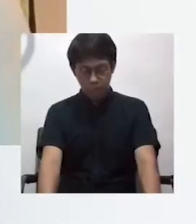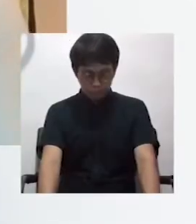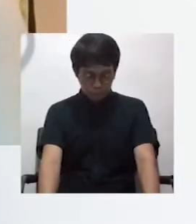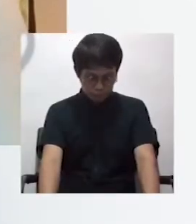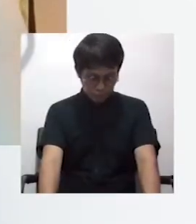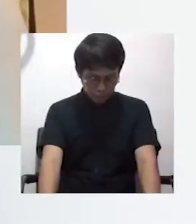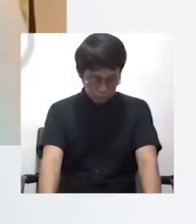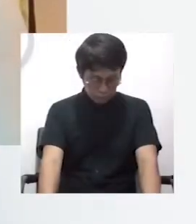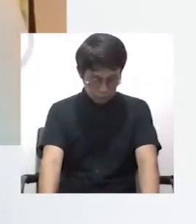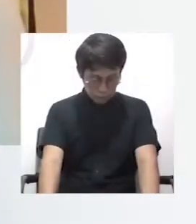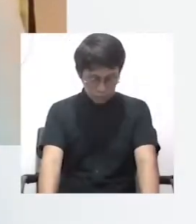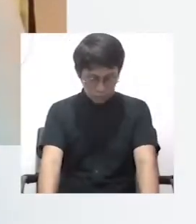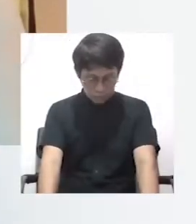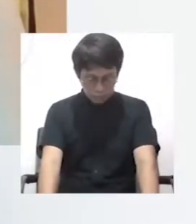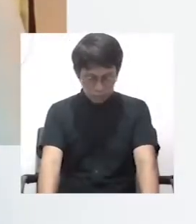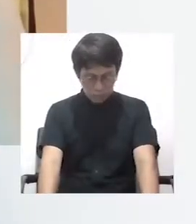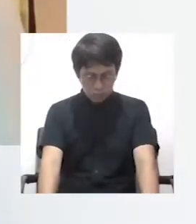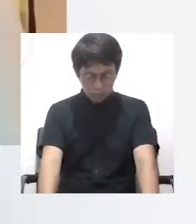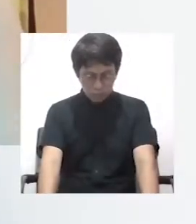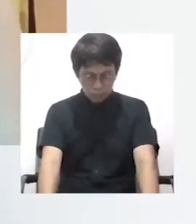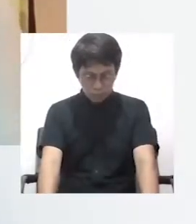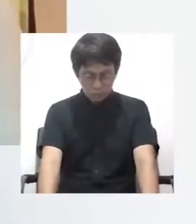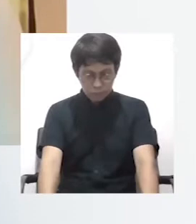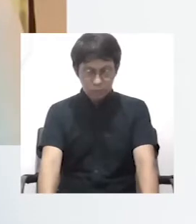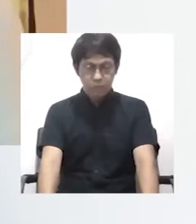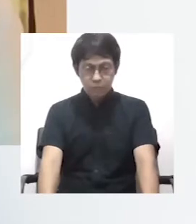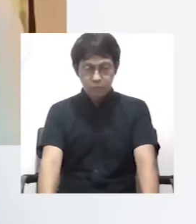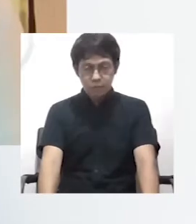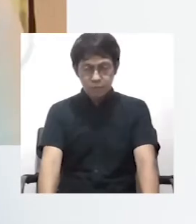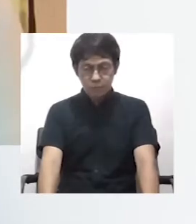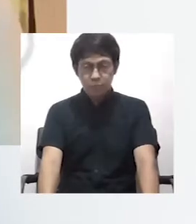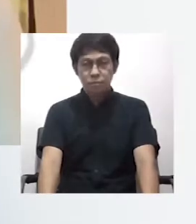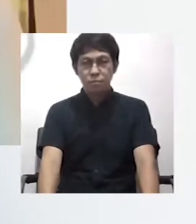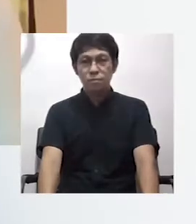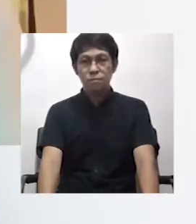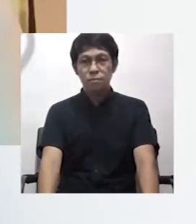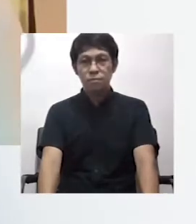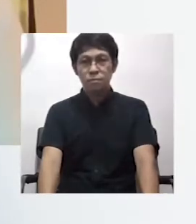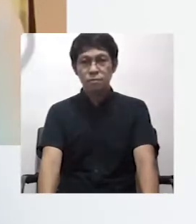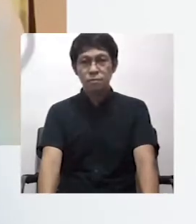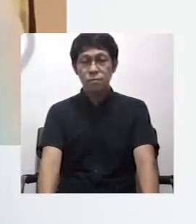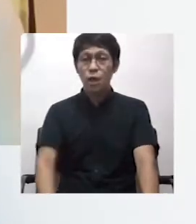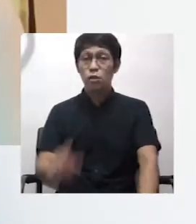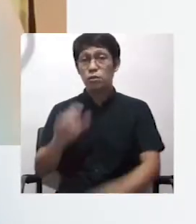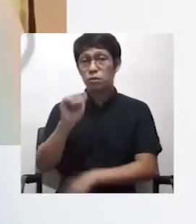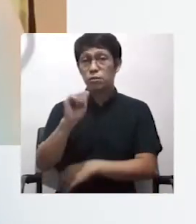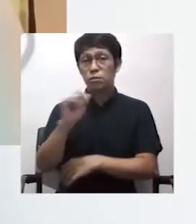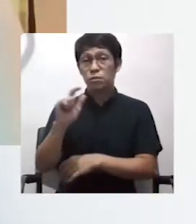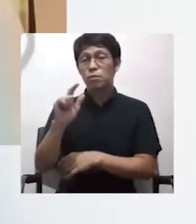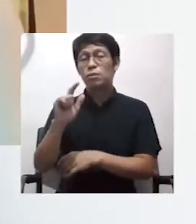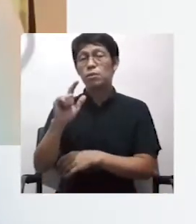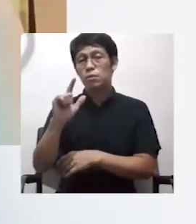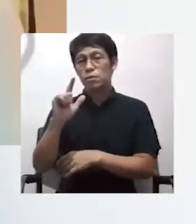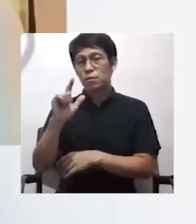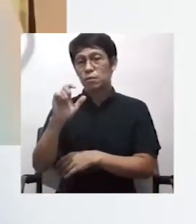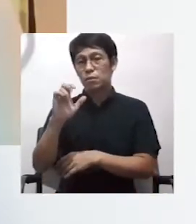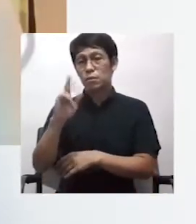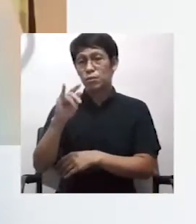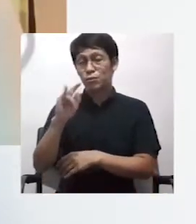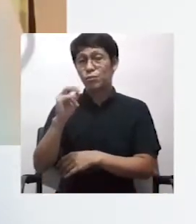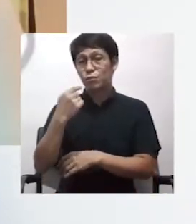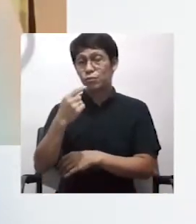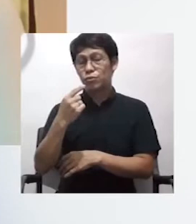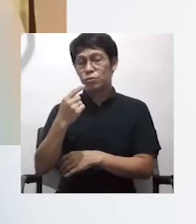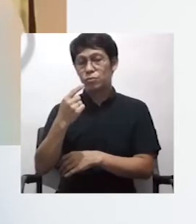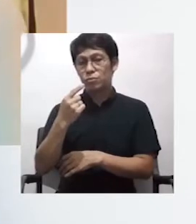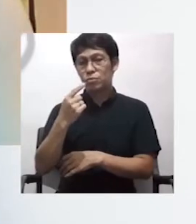Lymphoblastic leukemia ay isa sa mga hematologic malignancy or cancer sa dugo. Ito ang